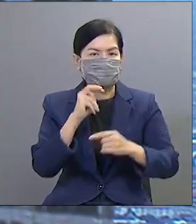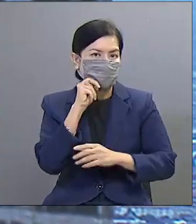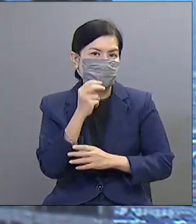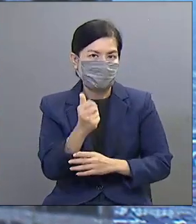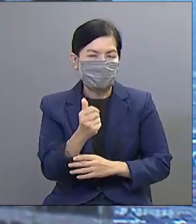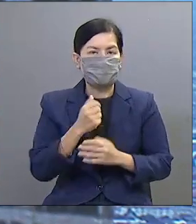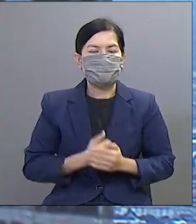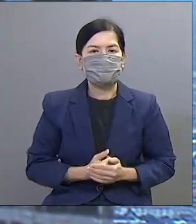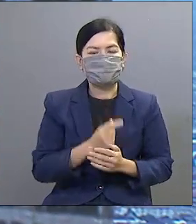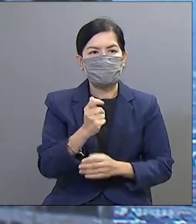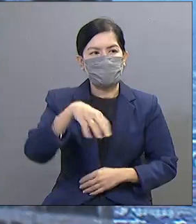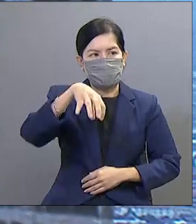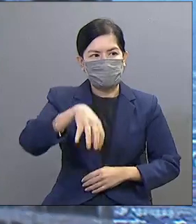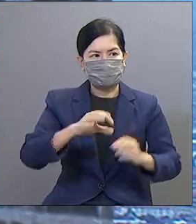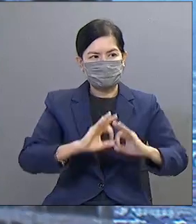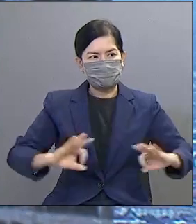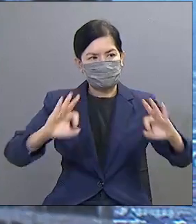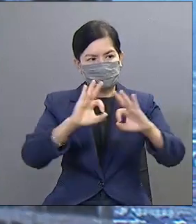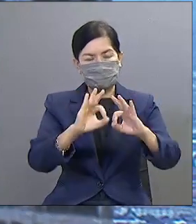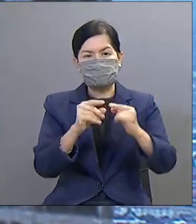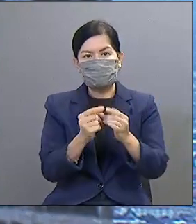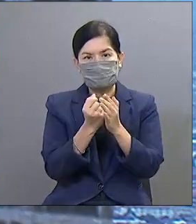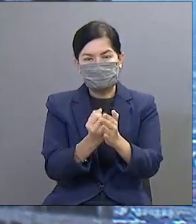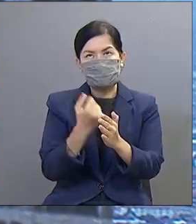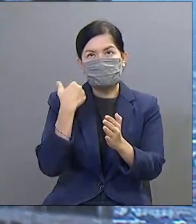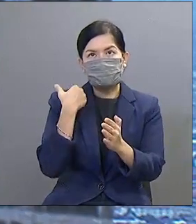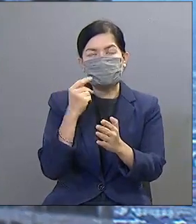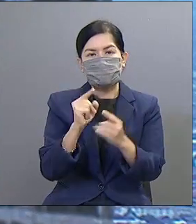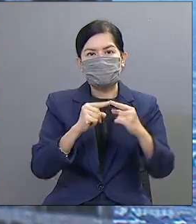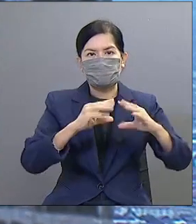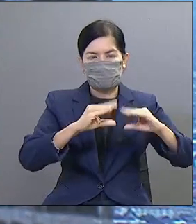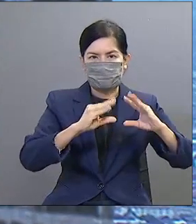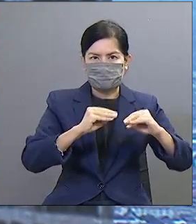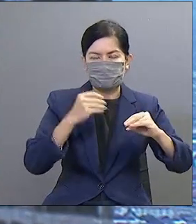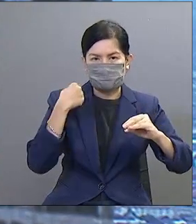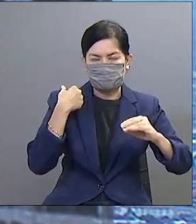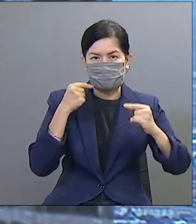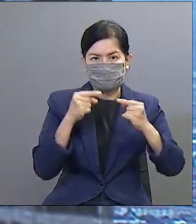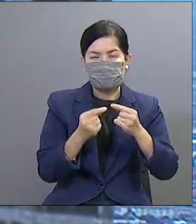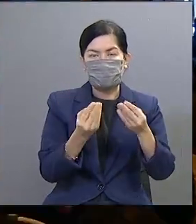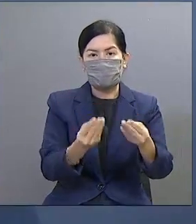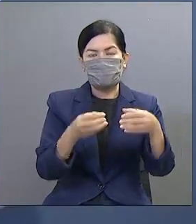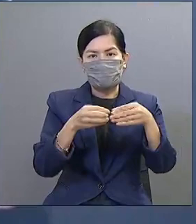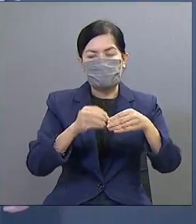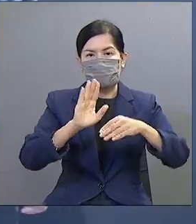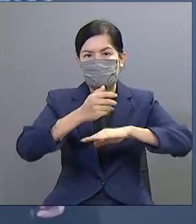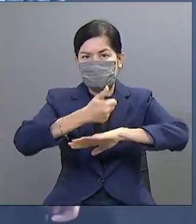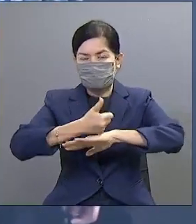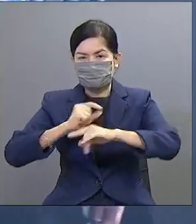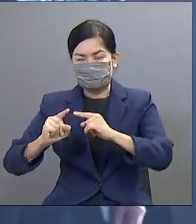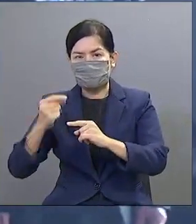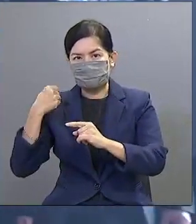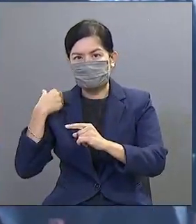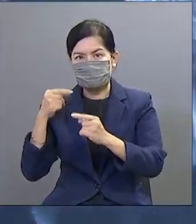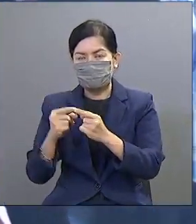ะแ่นอนนะคะ องค์กรหลักในเรของการเข้าไปช่วยเหลือมีการประชุมค่ะเพื่อน้ำผู้นำประเทศต่างๆในการมาดู